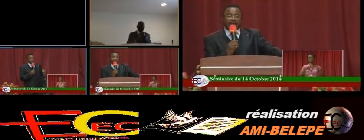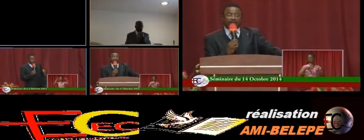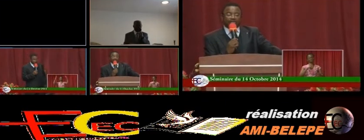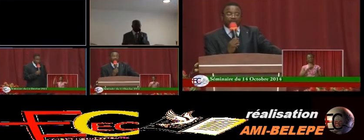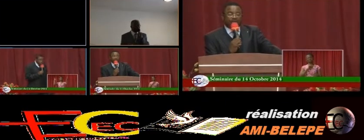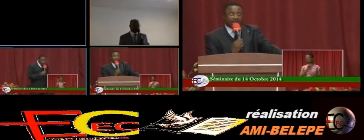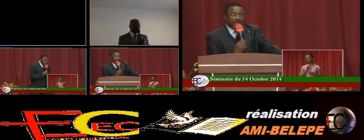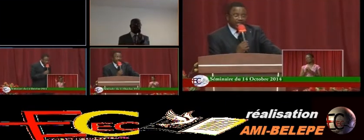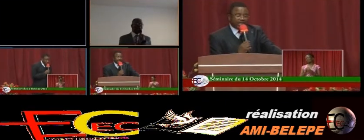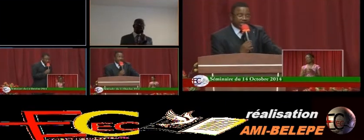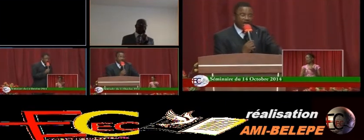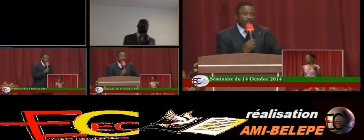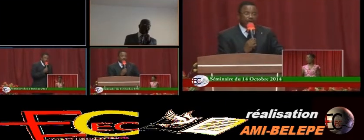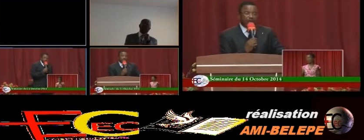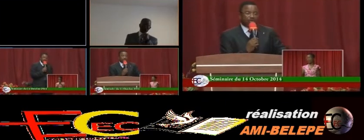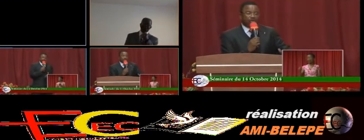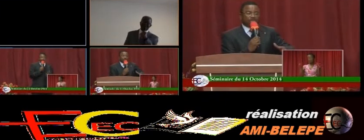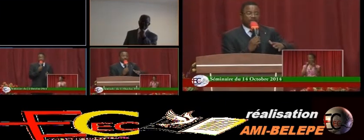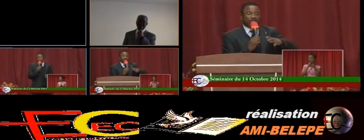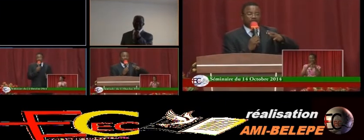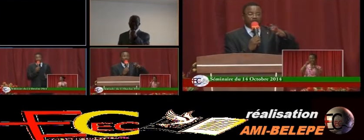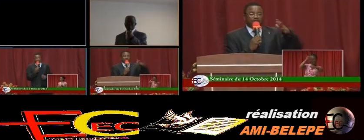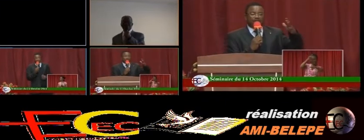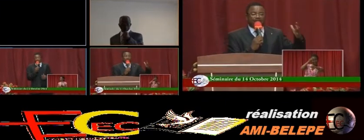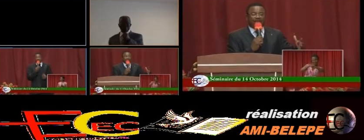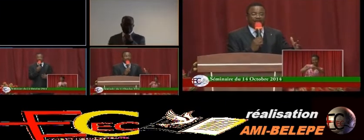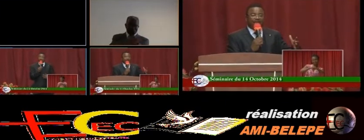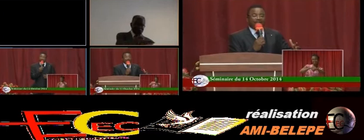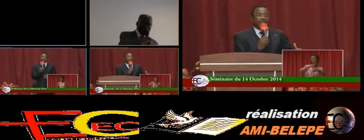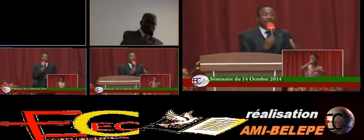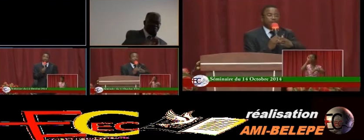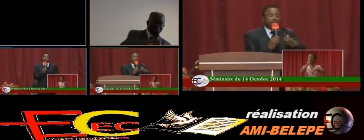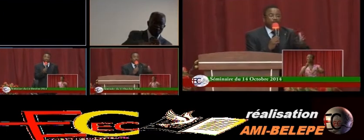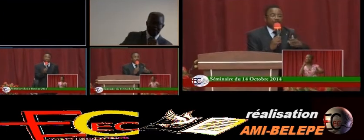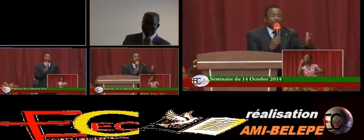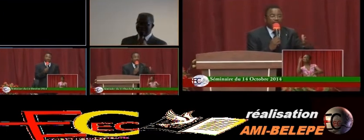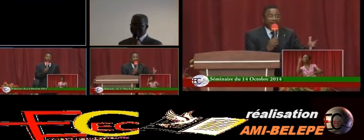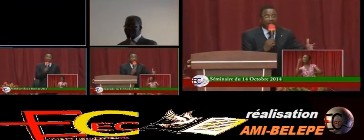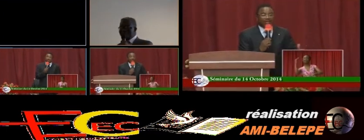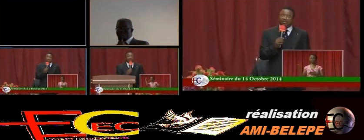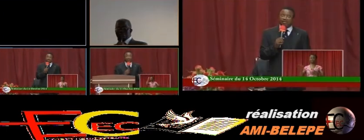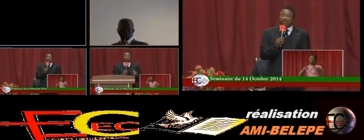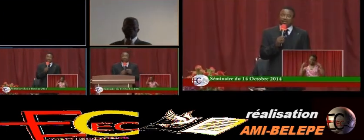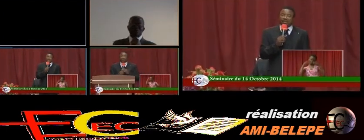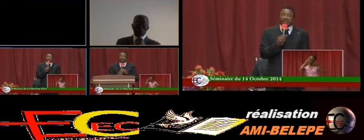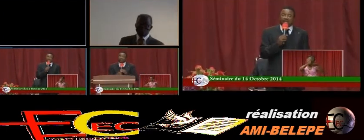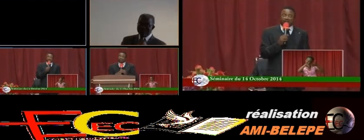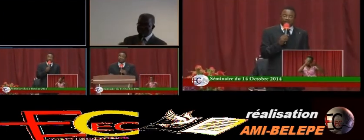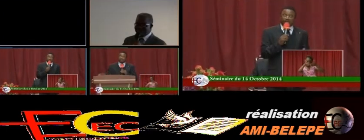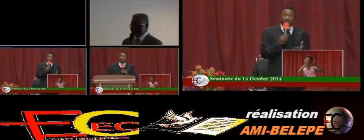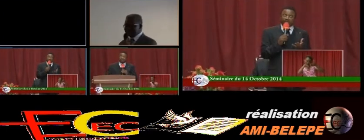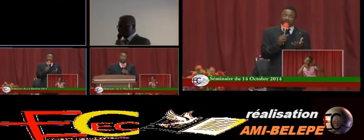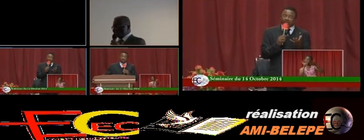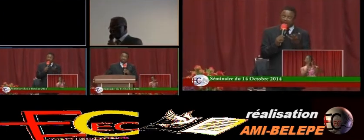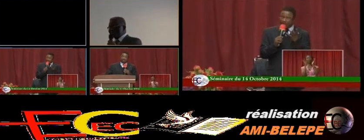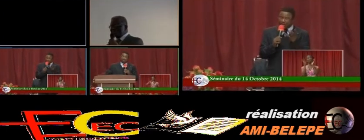La date du 31 décembre et tout ce que les sorciers peuvent faire ne va plus t'embraler.